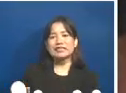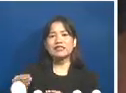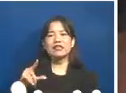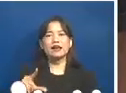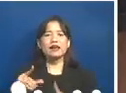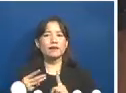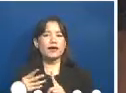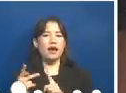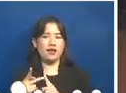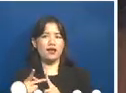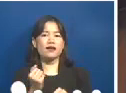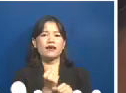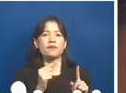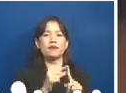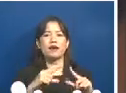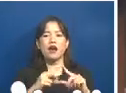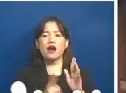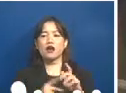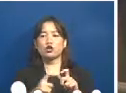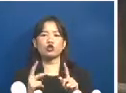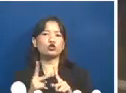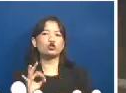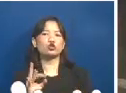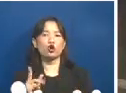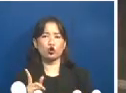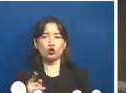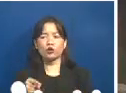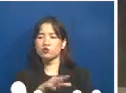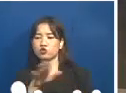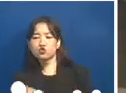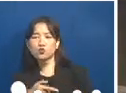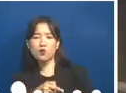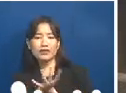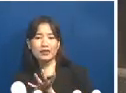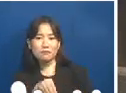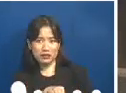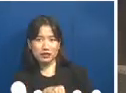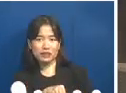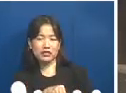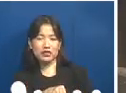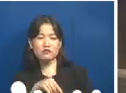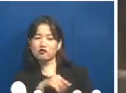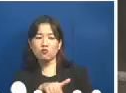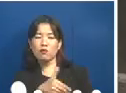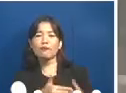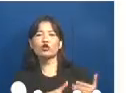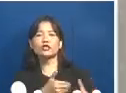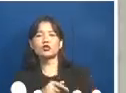paham tentang hukum. Jadi kita hanya minta bahwa semua yang terlibat itu diproses